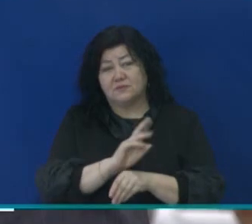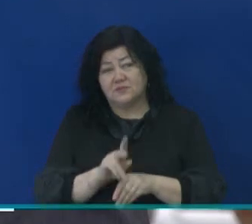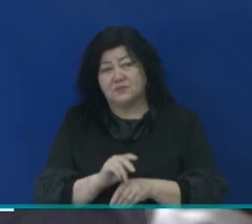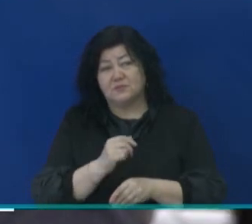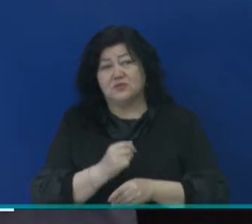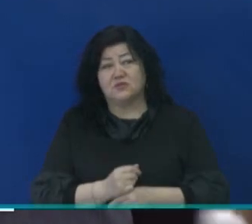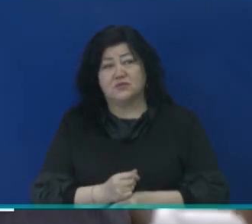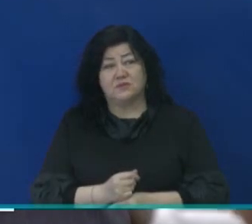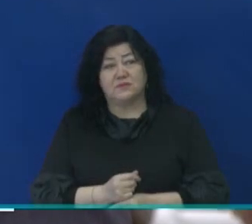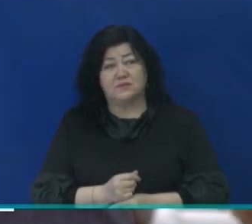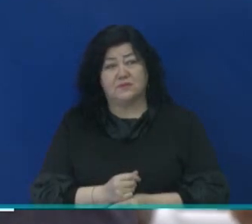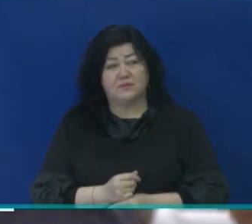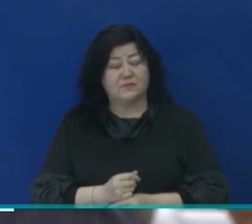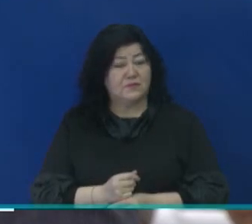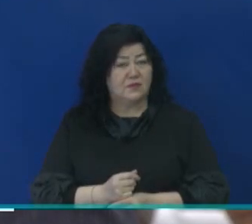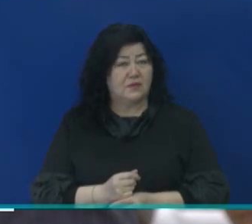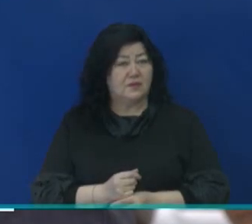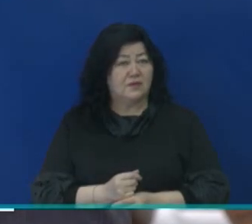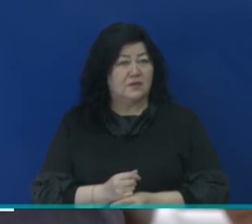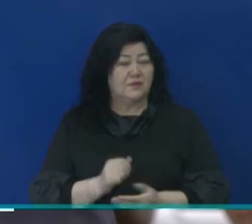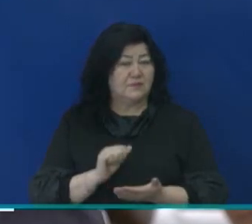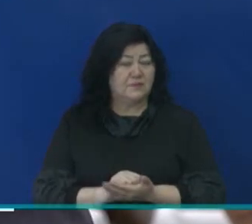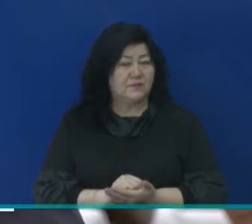еді. Проектная сметная документация